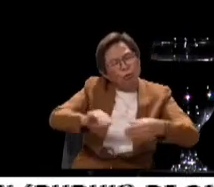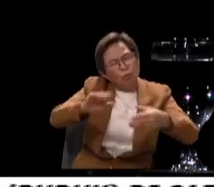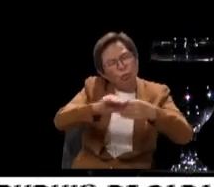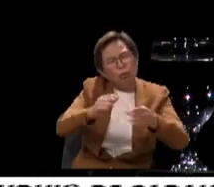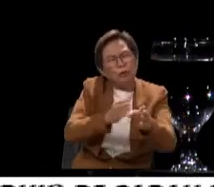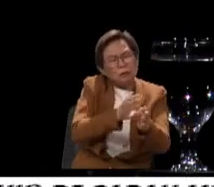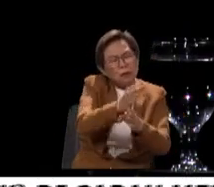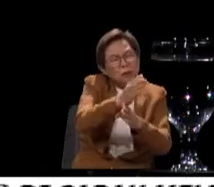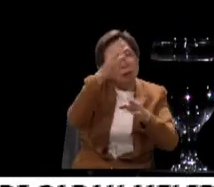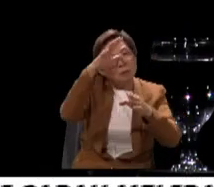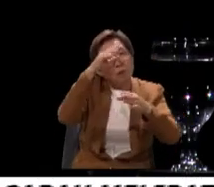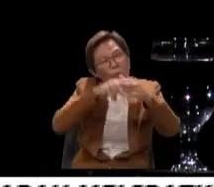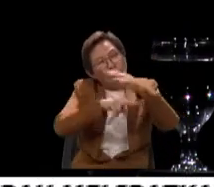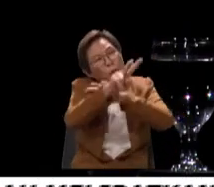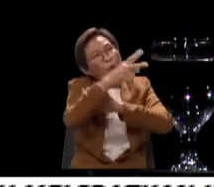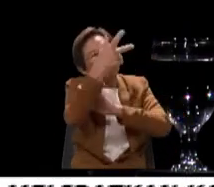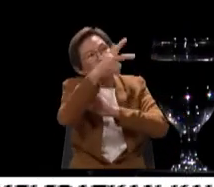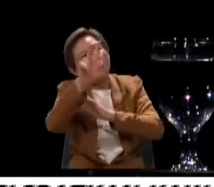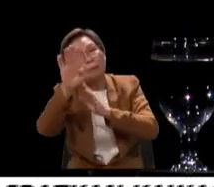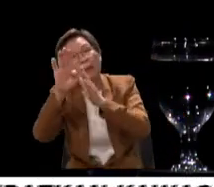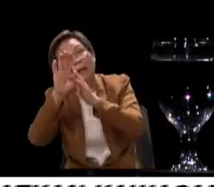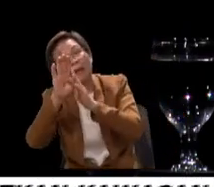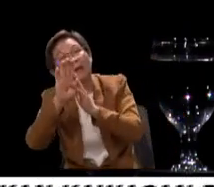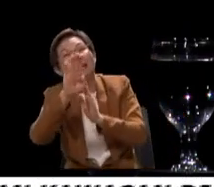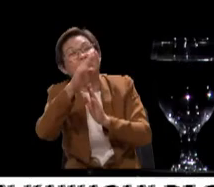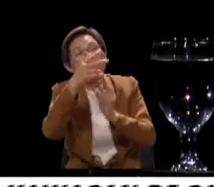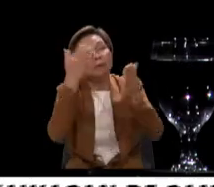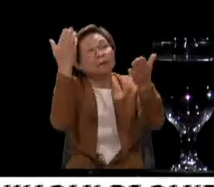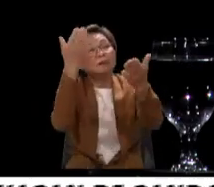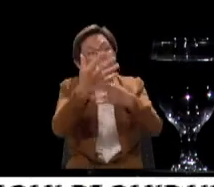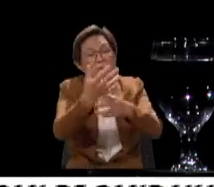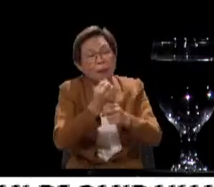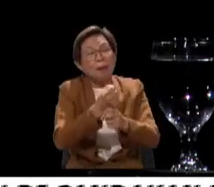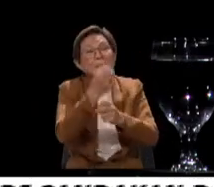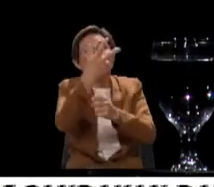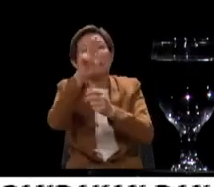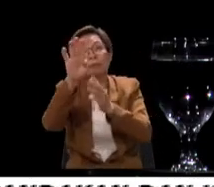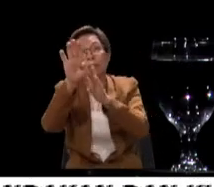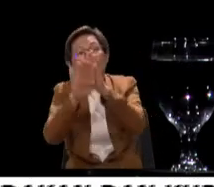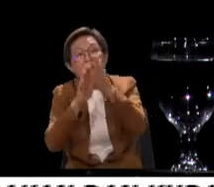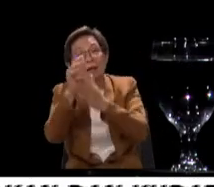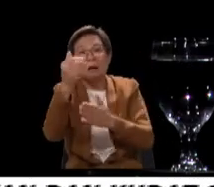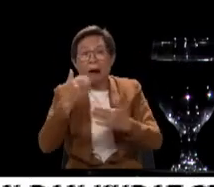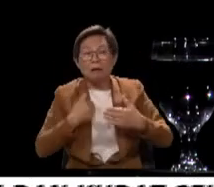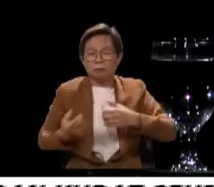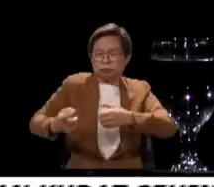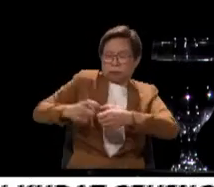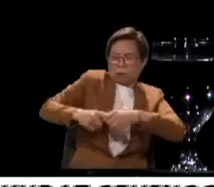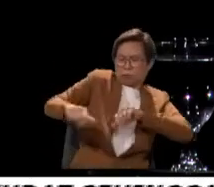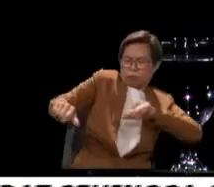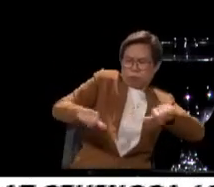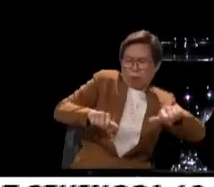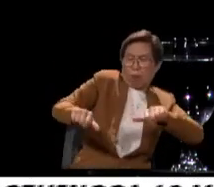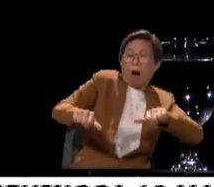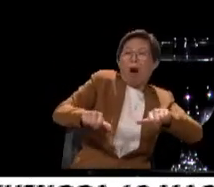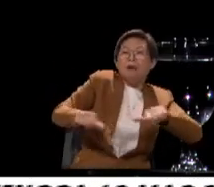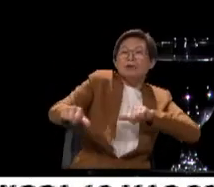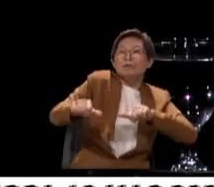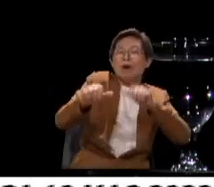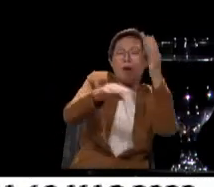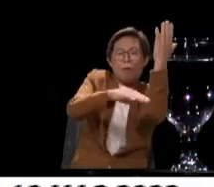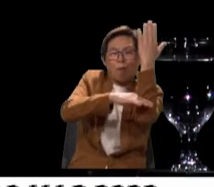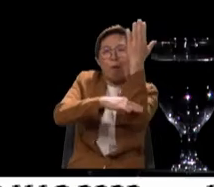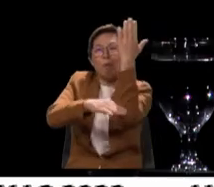sektor yang diunjurkan menccah rm13 bilion tahun lalu ini ada berkaitan dengan aktiviti pembalakan dan juga sektor